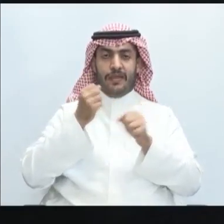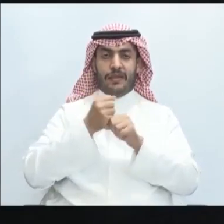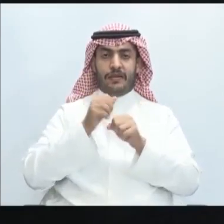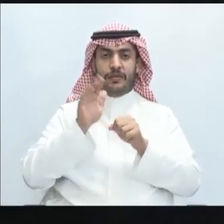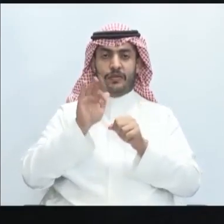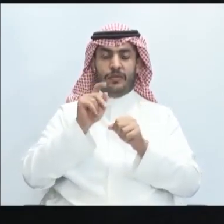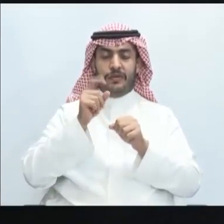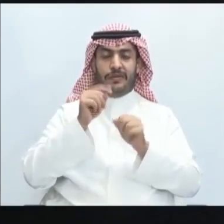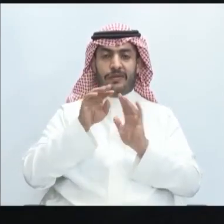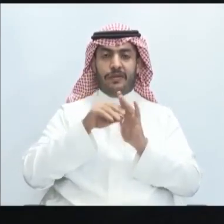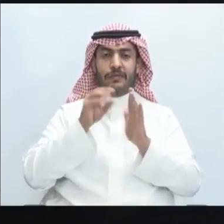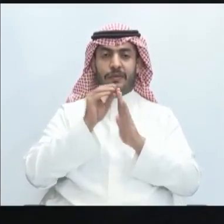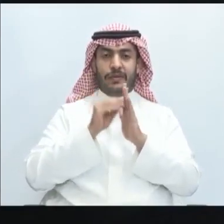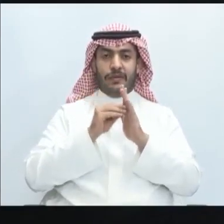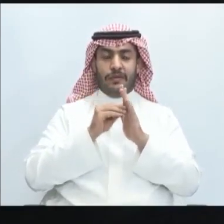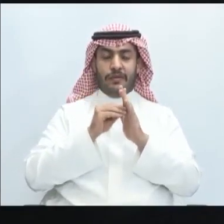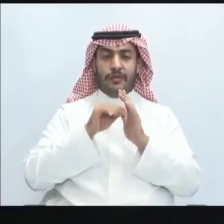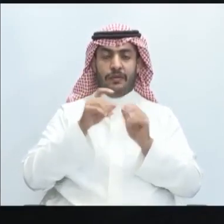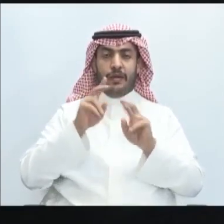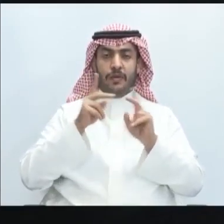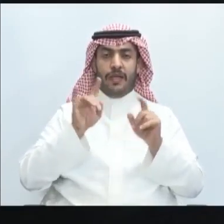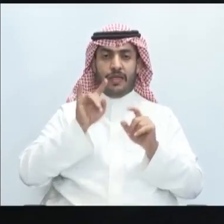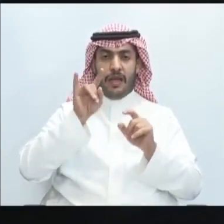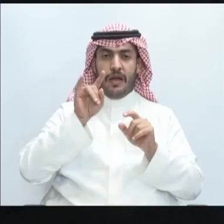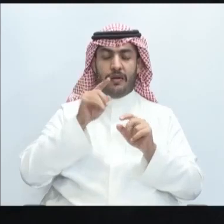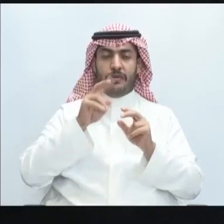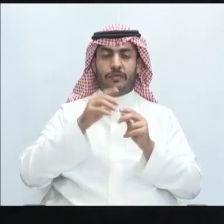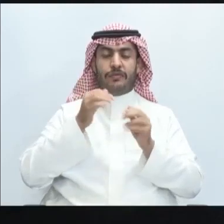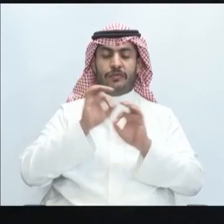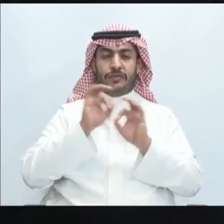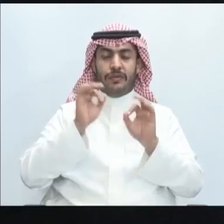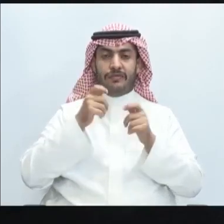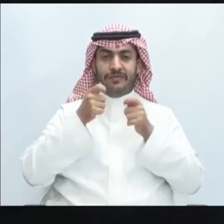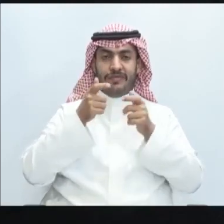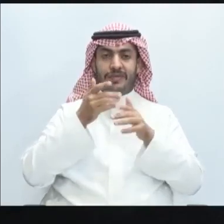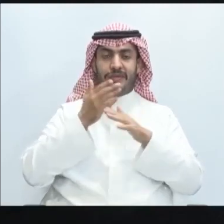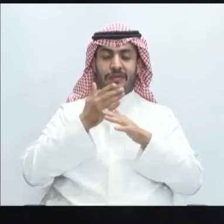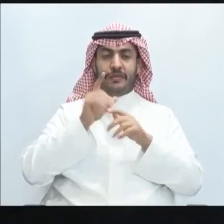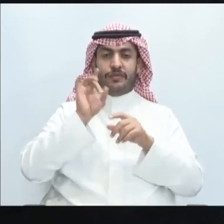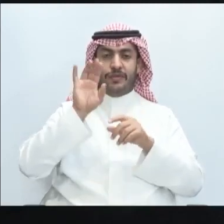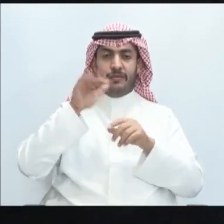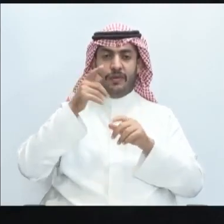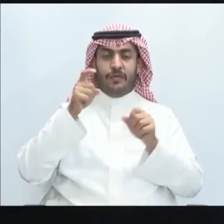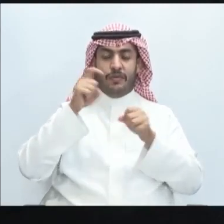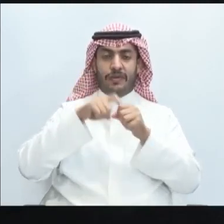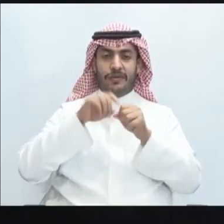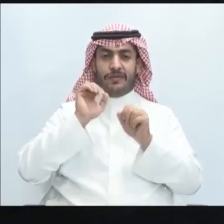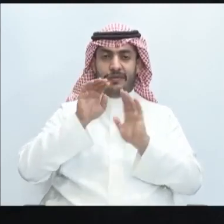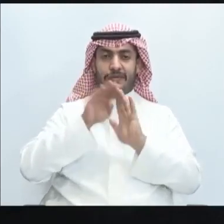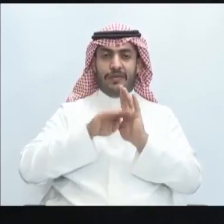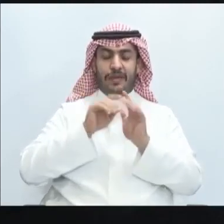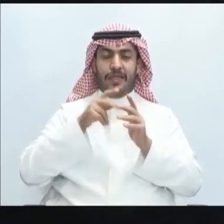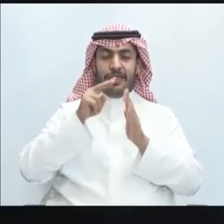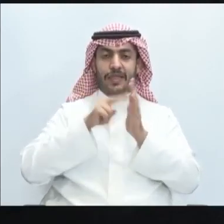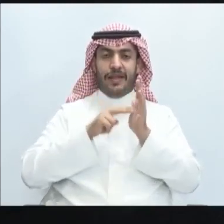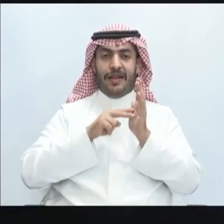سولفر بعد ان ندخل البيانات و انواع الطائرات وكذلك استهلاكها ومن ثم سنبدا باذن الله في الوصول الى